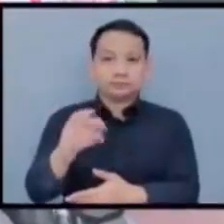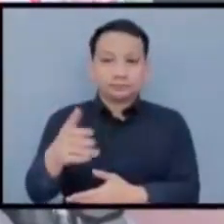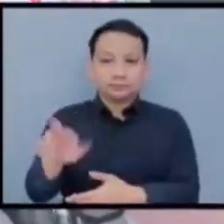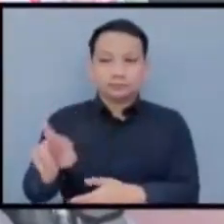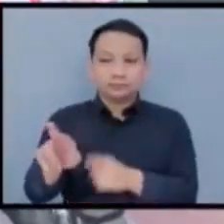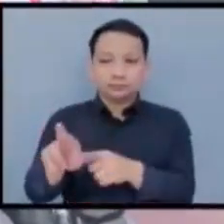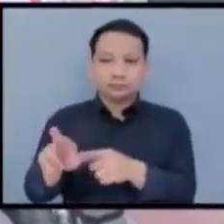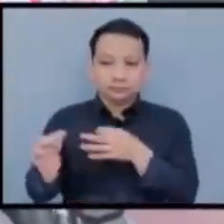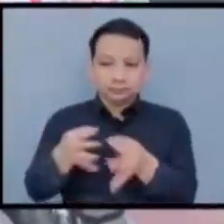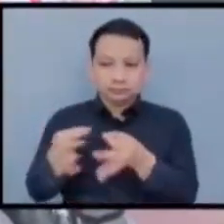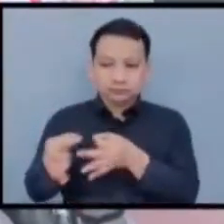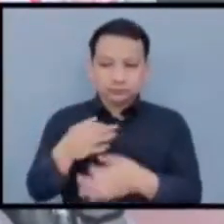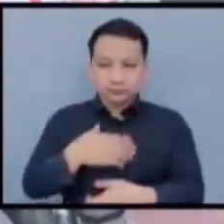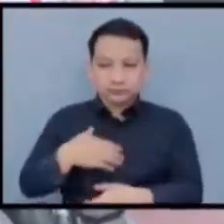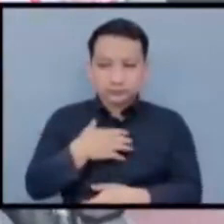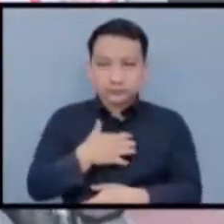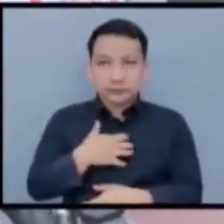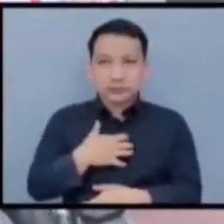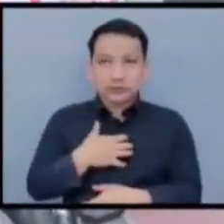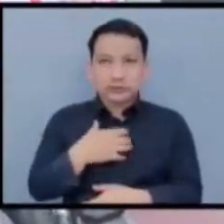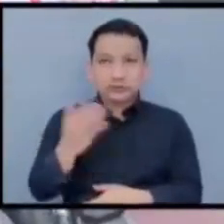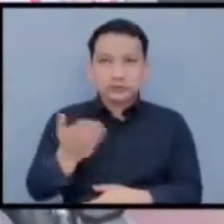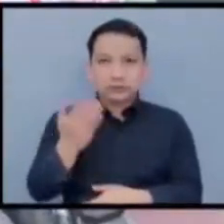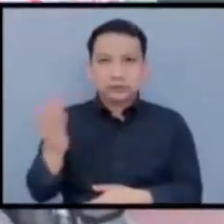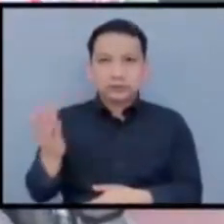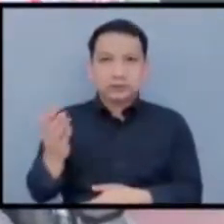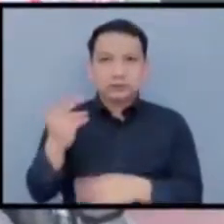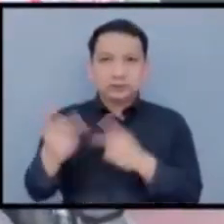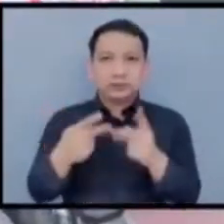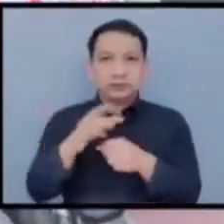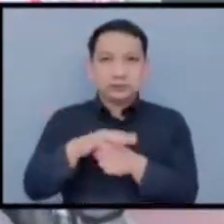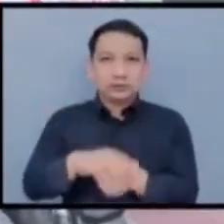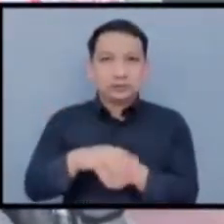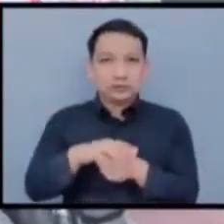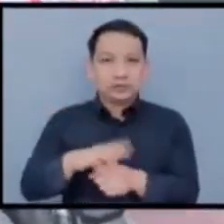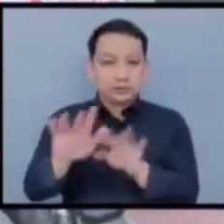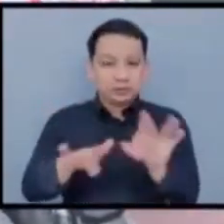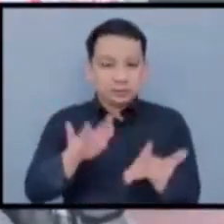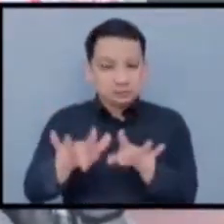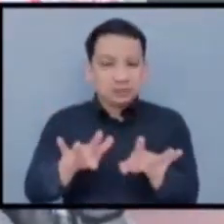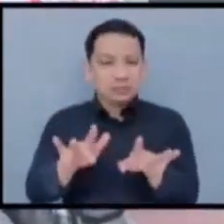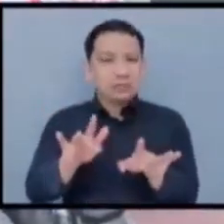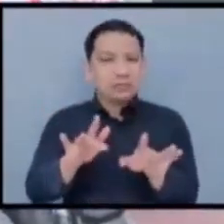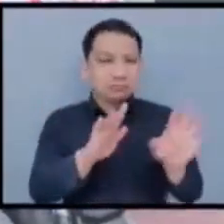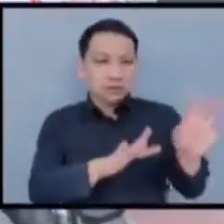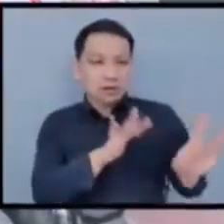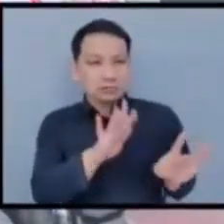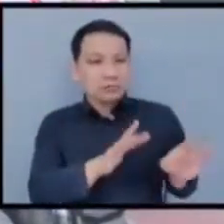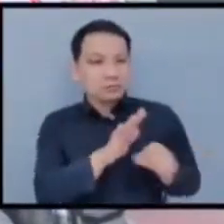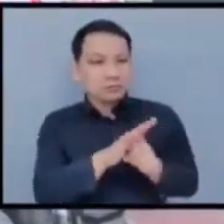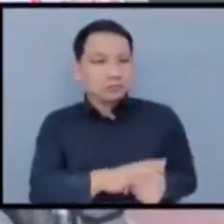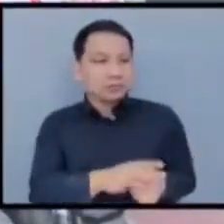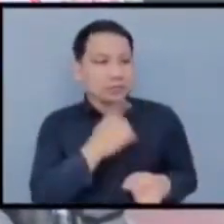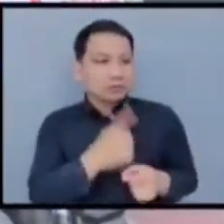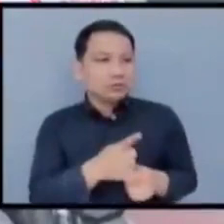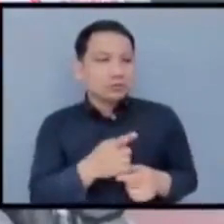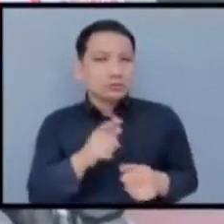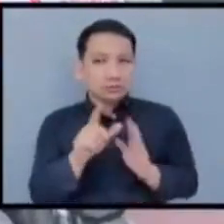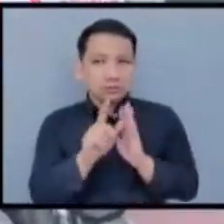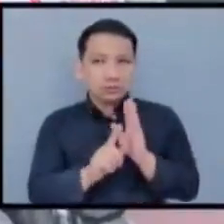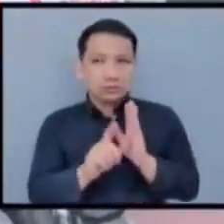complaints about that kind of pressure and harassment, and as well as their lawyers, we will